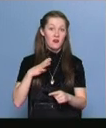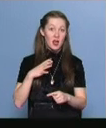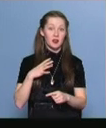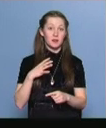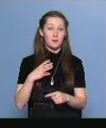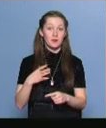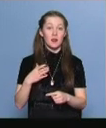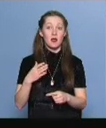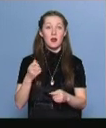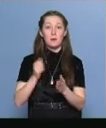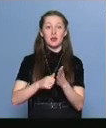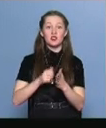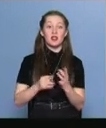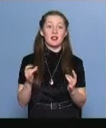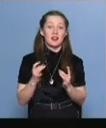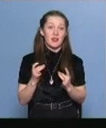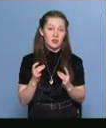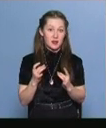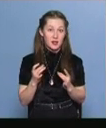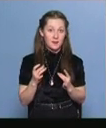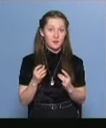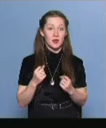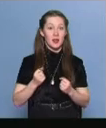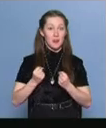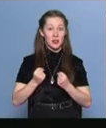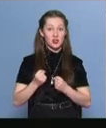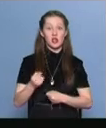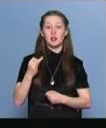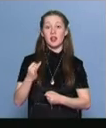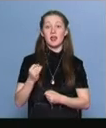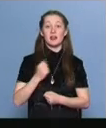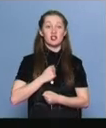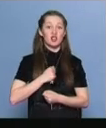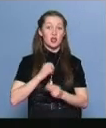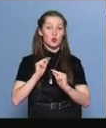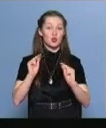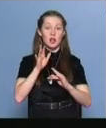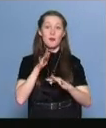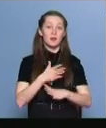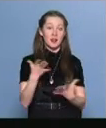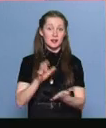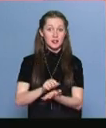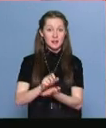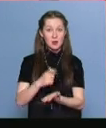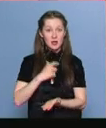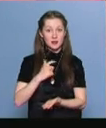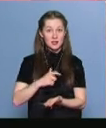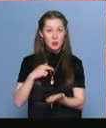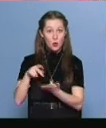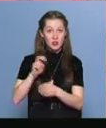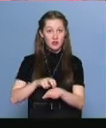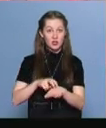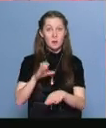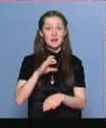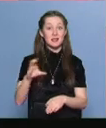характера, вызванное просто нервным напряжением. Но, к сожалению, нашим учителям некогда заниматься собой. Стресс – это первая